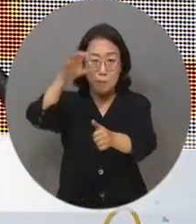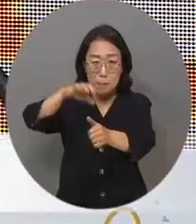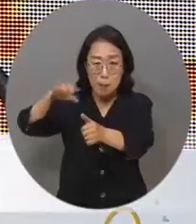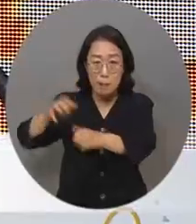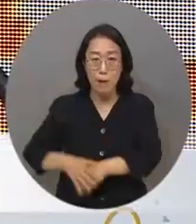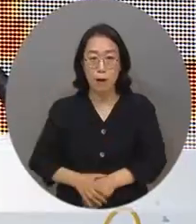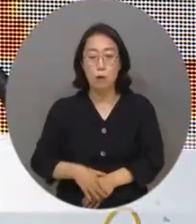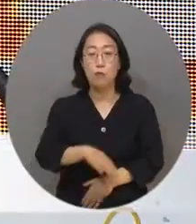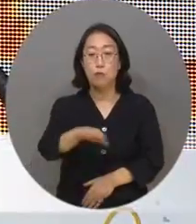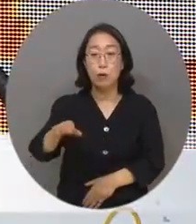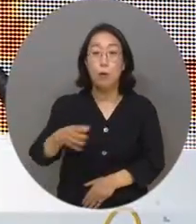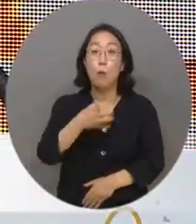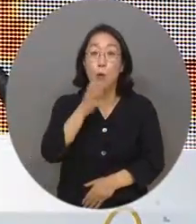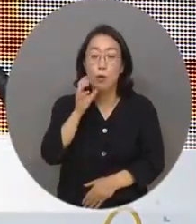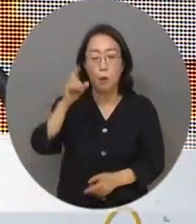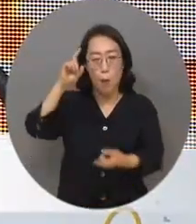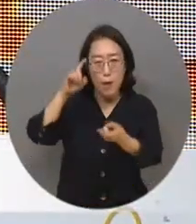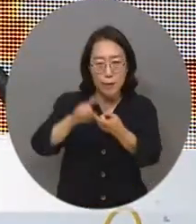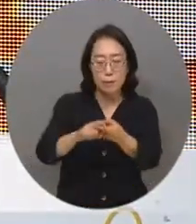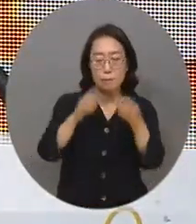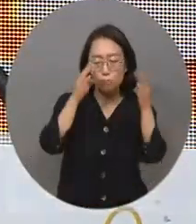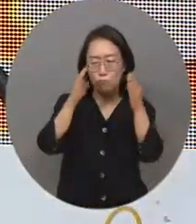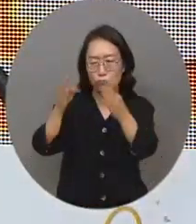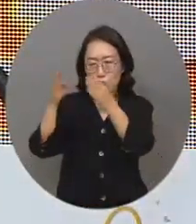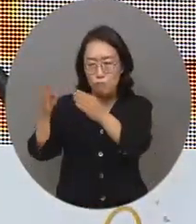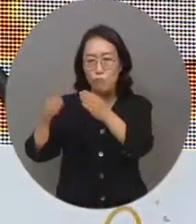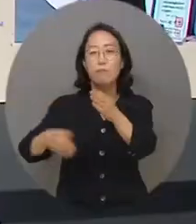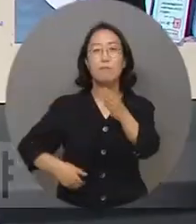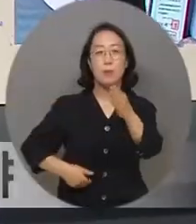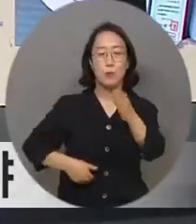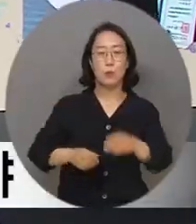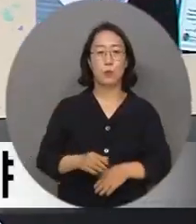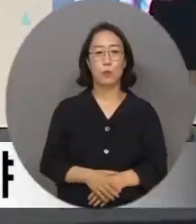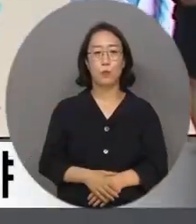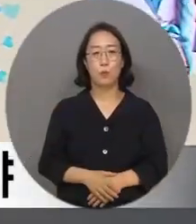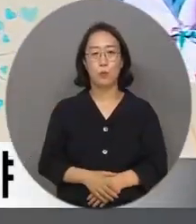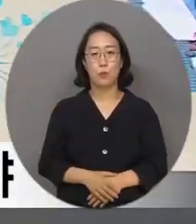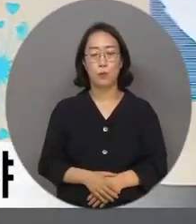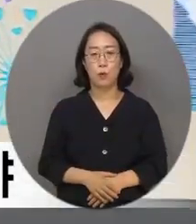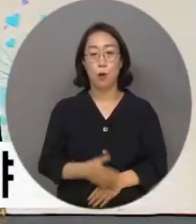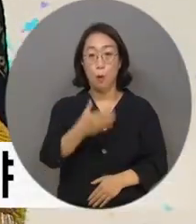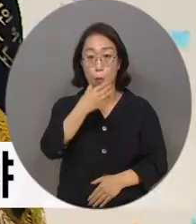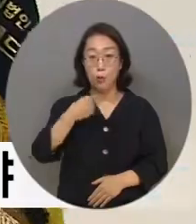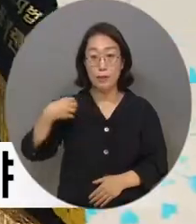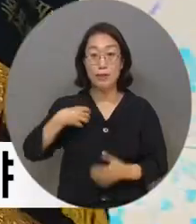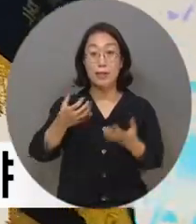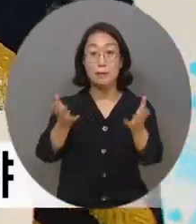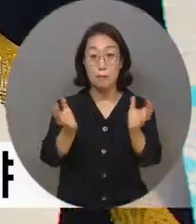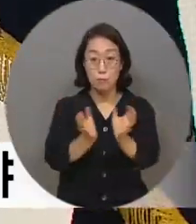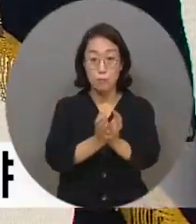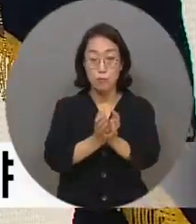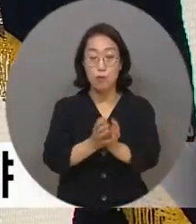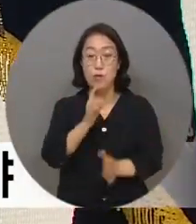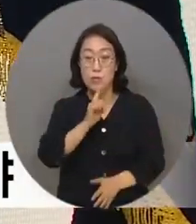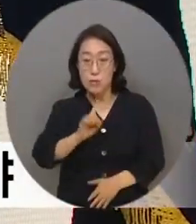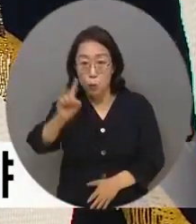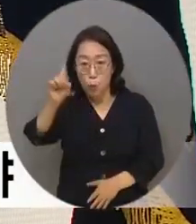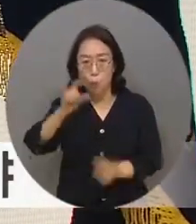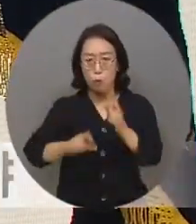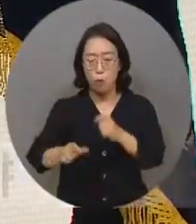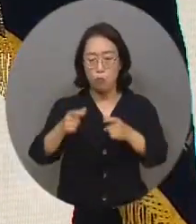바로 지금 관심을 가져 주시기 바랍니다 특히 보건복지부는 노인학대신고의